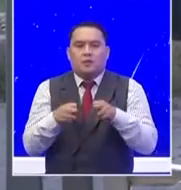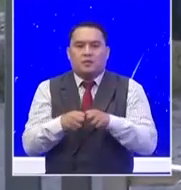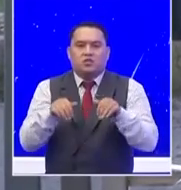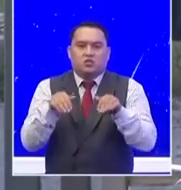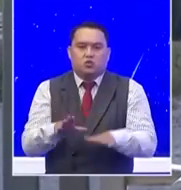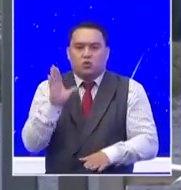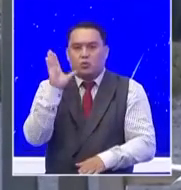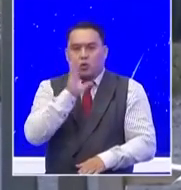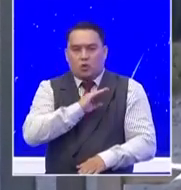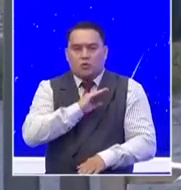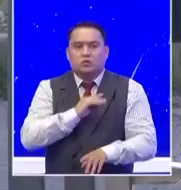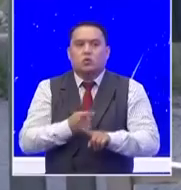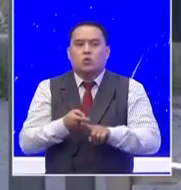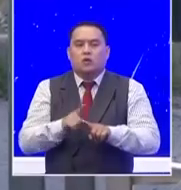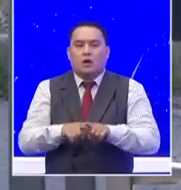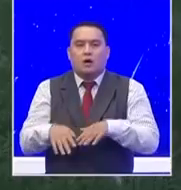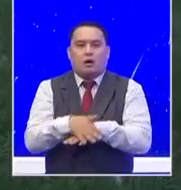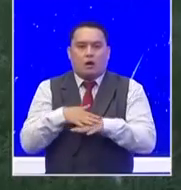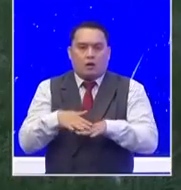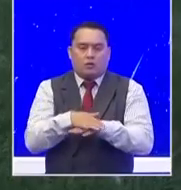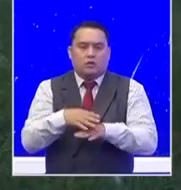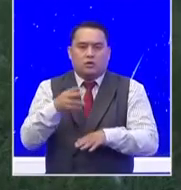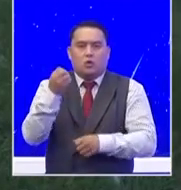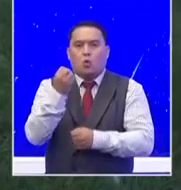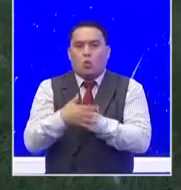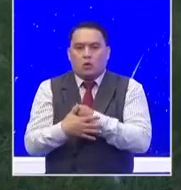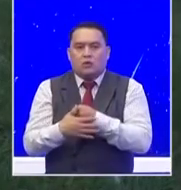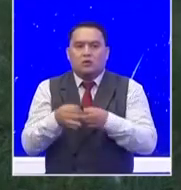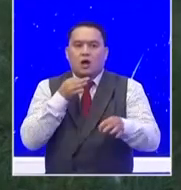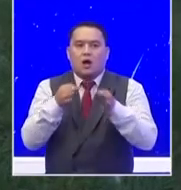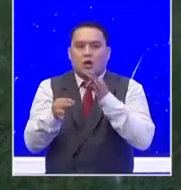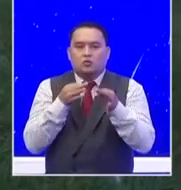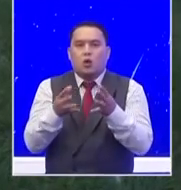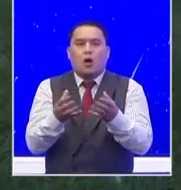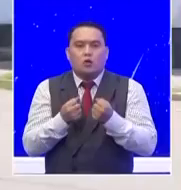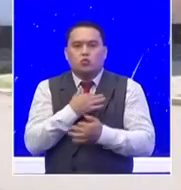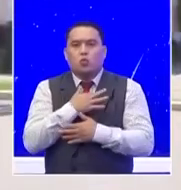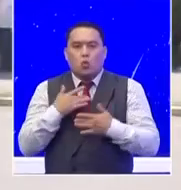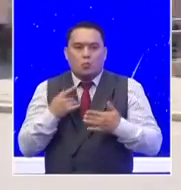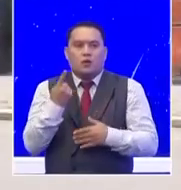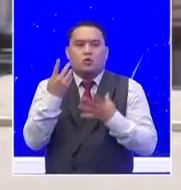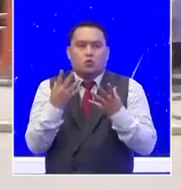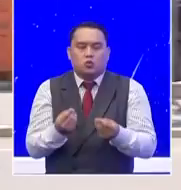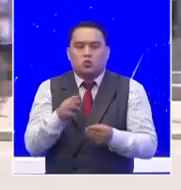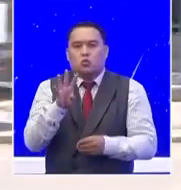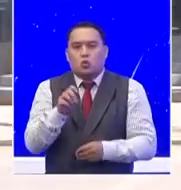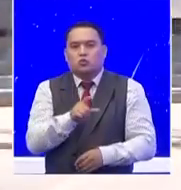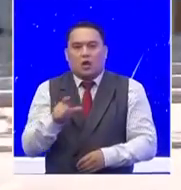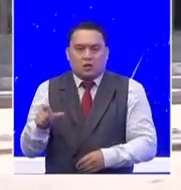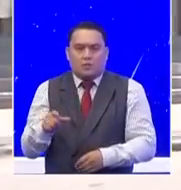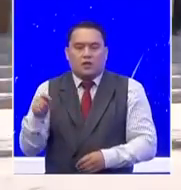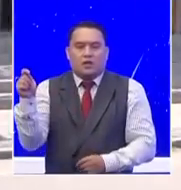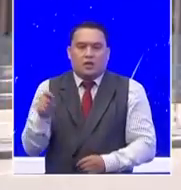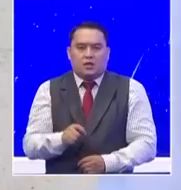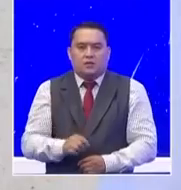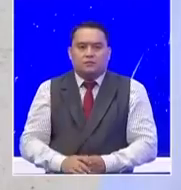шешуге болады. Бірақ соған қарамастан халыққа қызмет көрсету орталығынан кеңес алушылар да көп. Бір жұмыс күнінде 400-ге тарта адам келіп